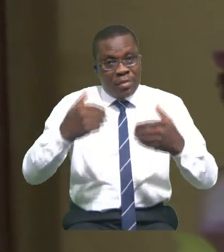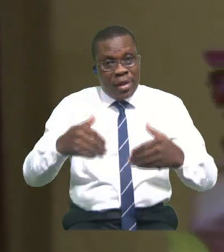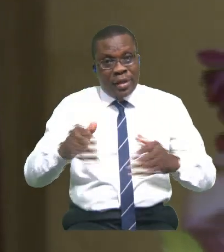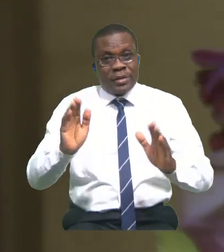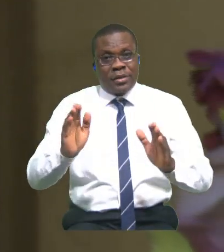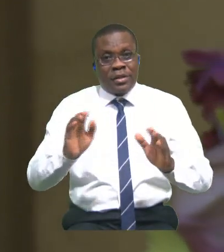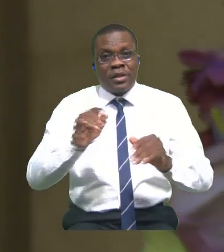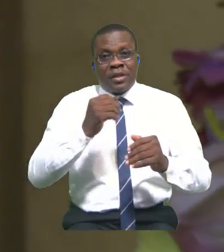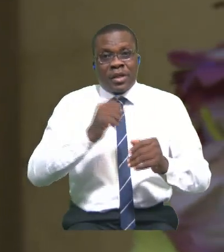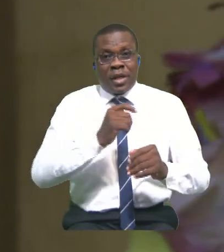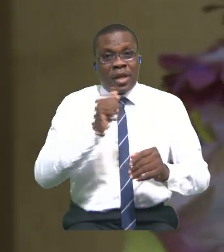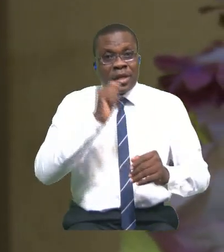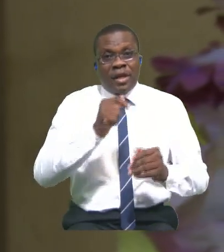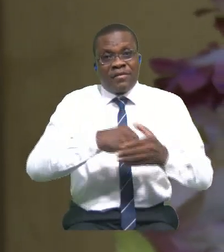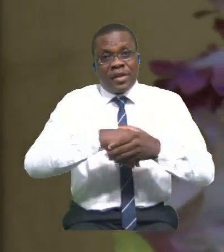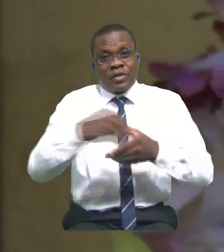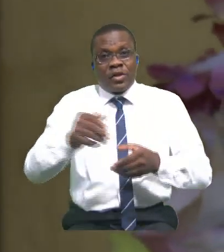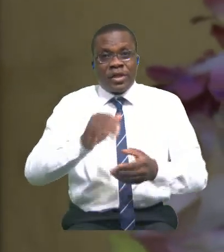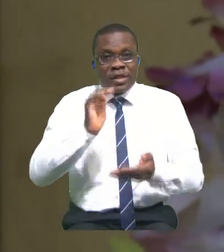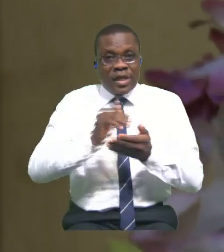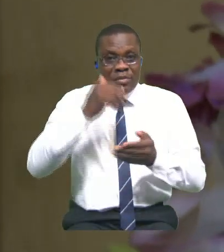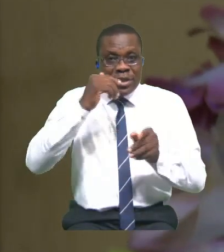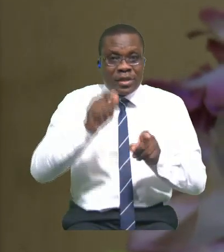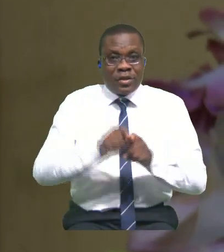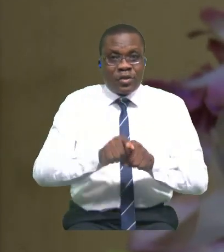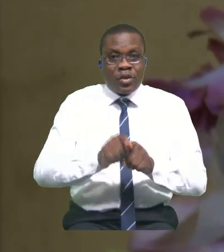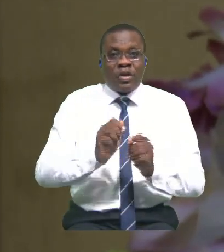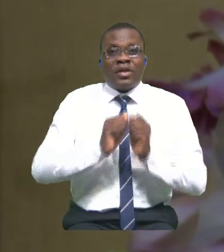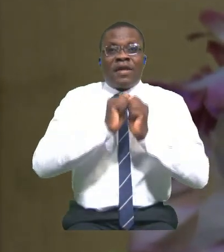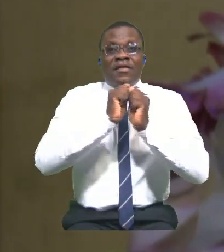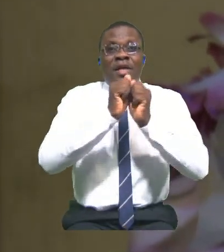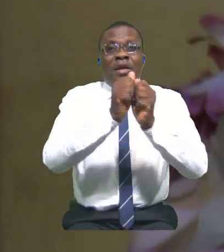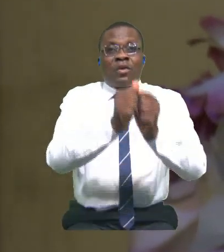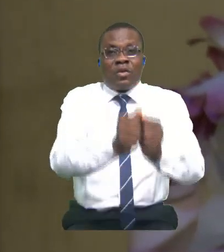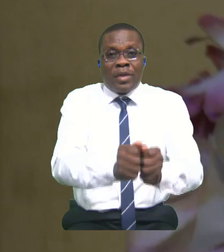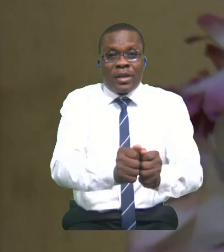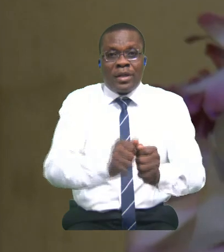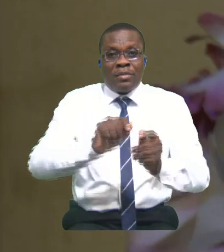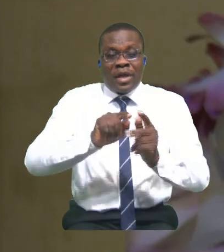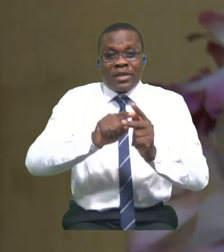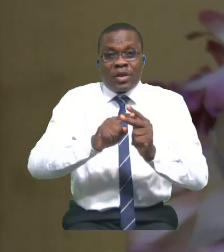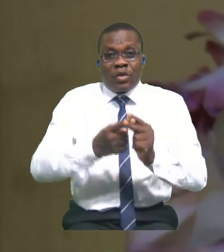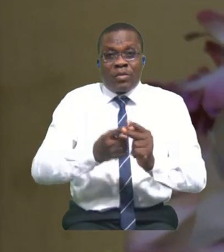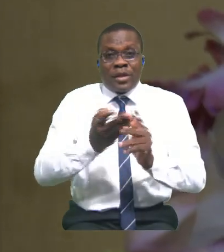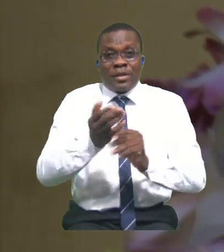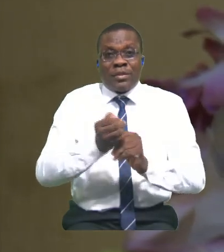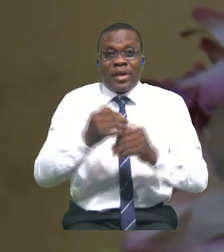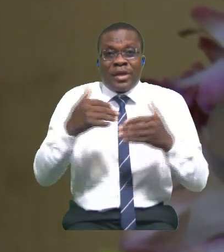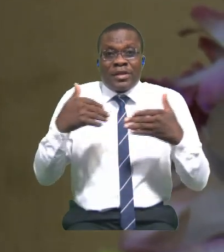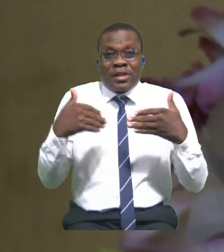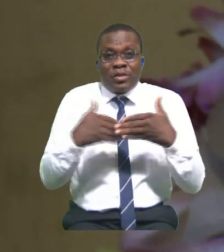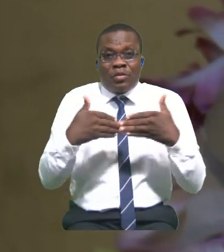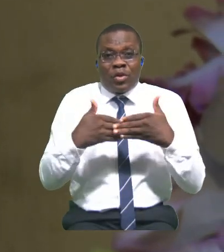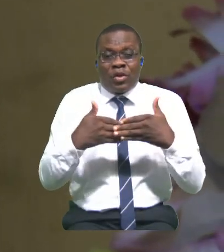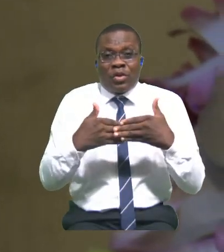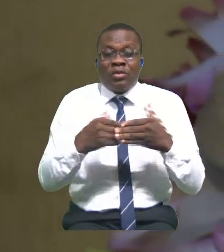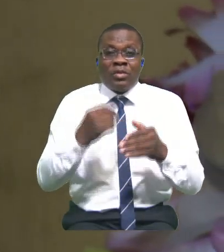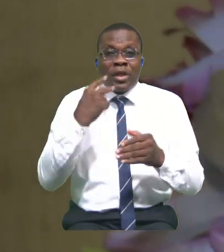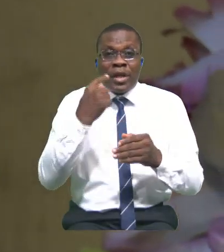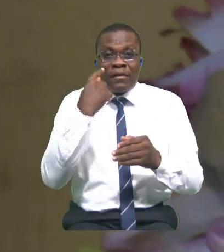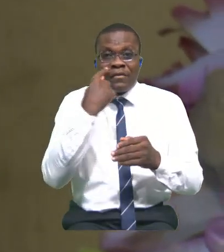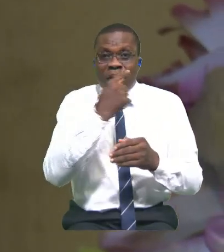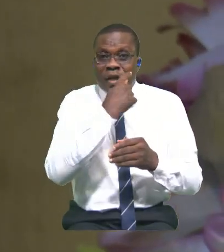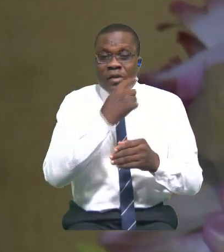j'étais sorti ma petite sœur m'avait accompagné parce queil avait commencé par avoir je petit peur elle a vu mes yeux et elle a dit